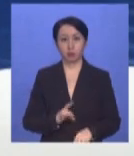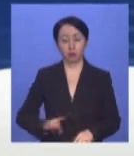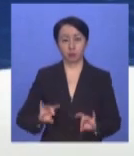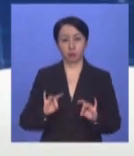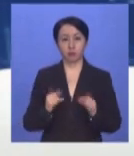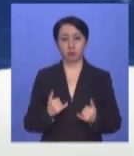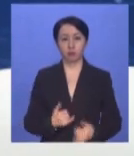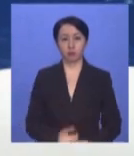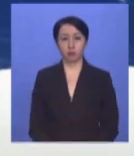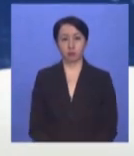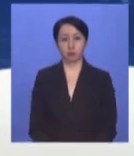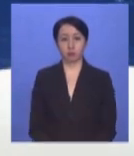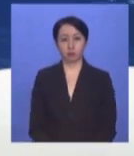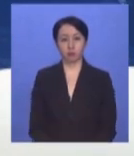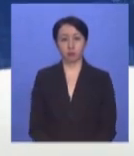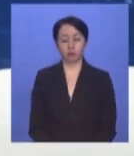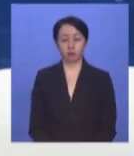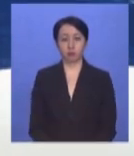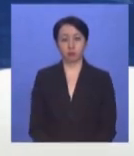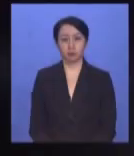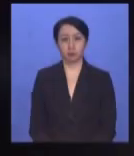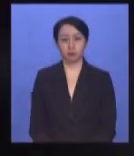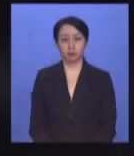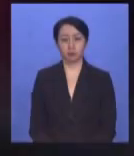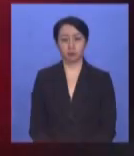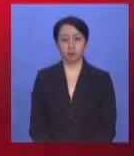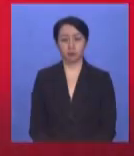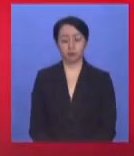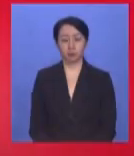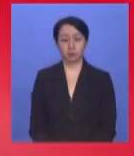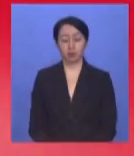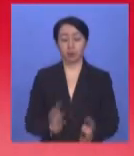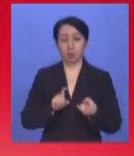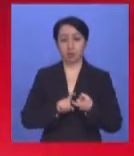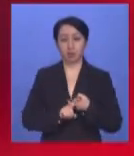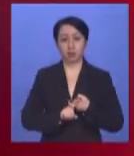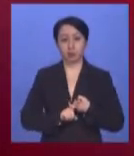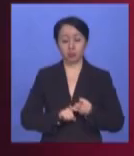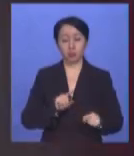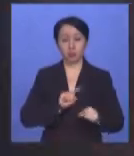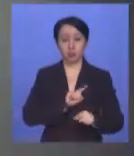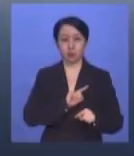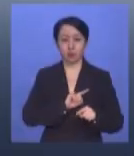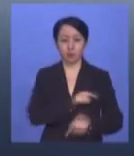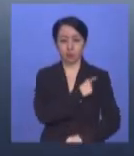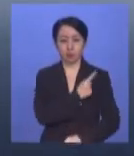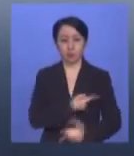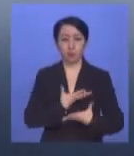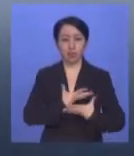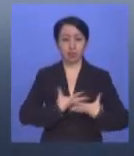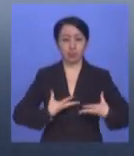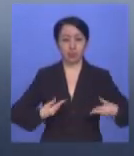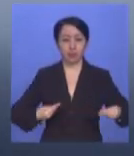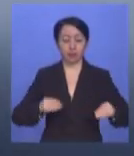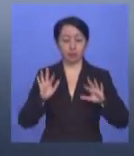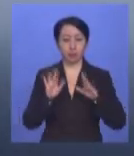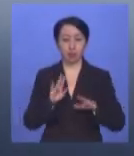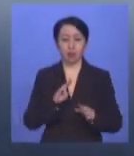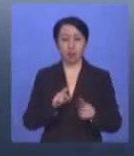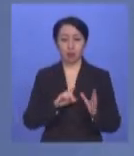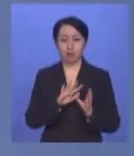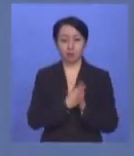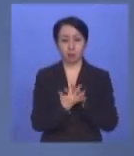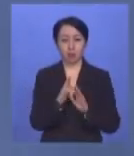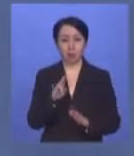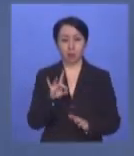ситуации в регионе расскажет наш корреспондент. В связи с обильным таянием снега и поступлением талых вод в селе Красная